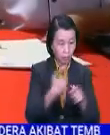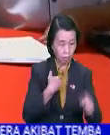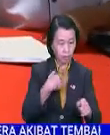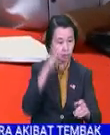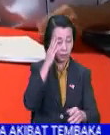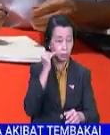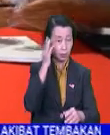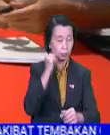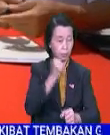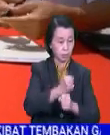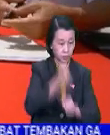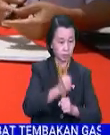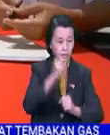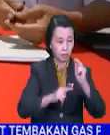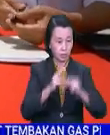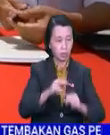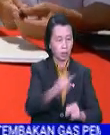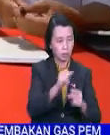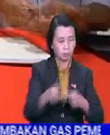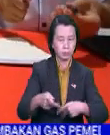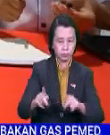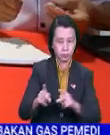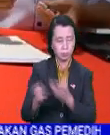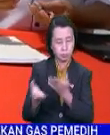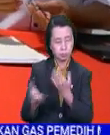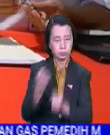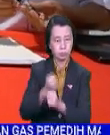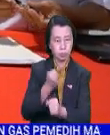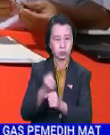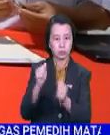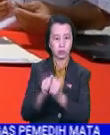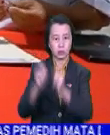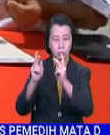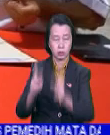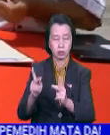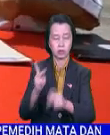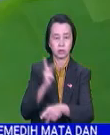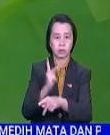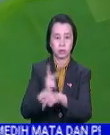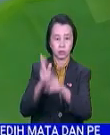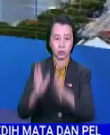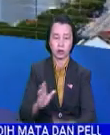kerja kerja pembinaan mengambil peluang berhemat dengan pihak kontraktor